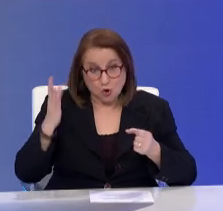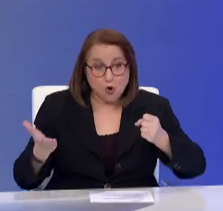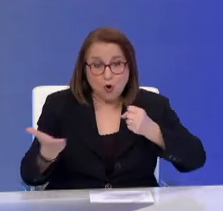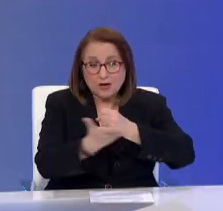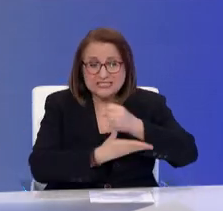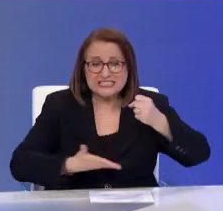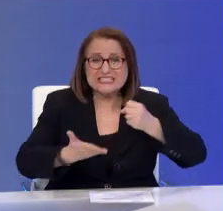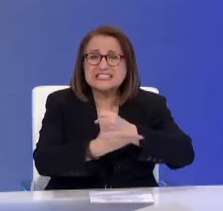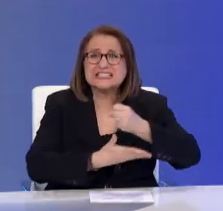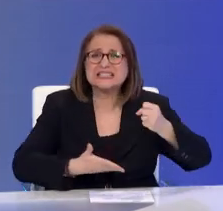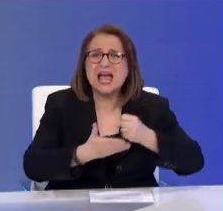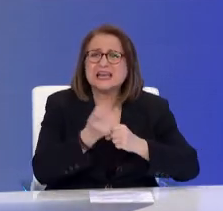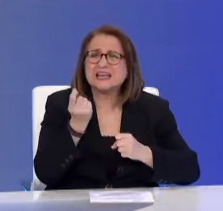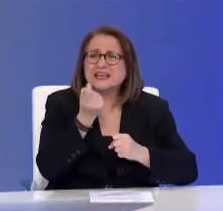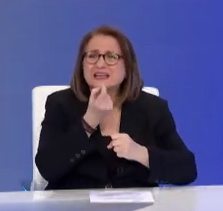ζέας που είναι